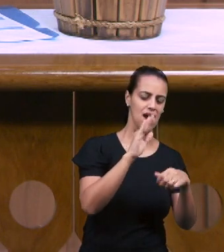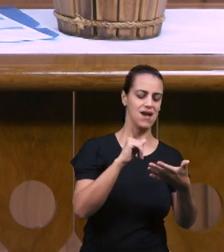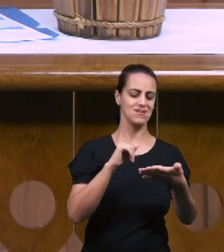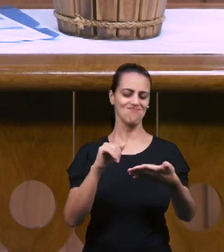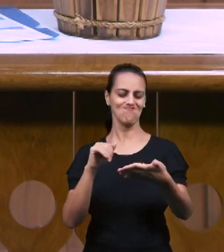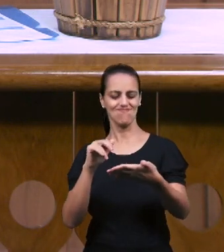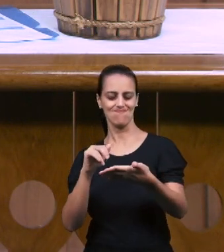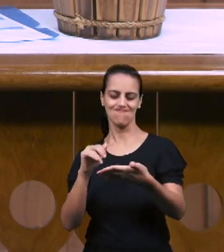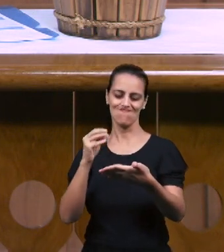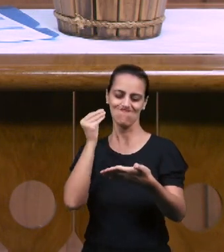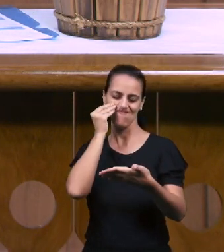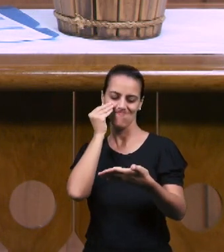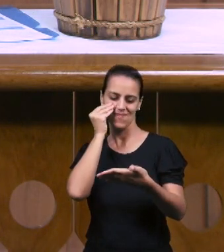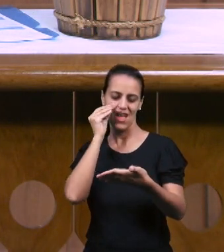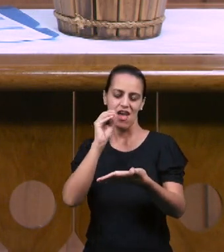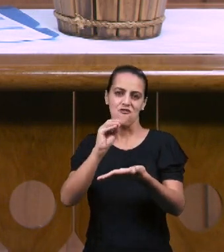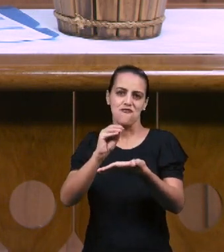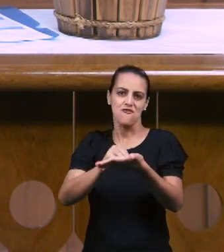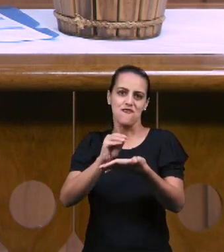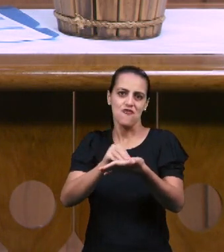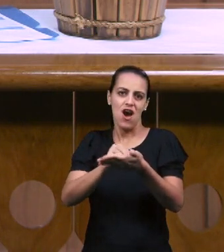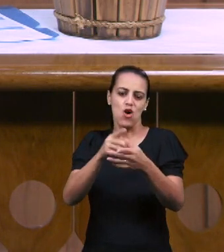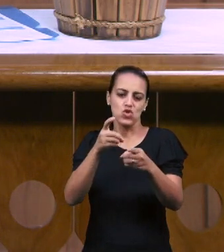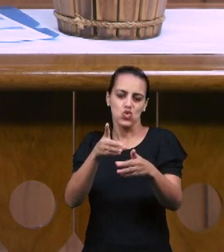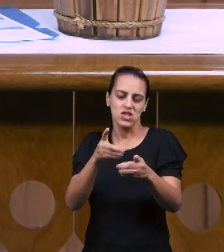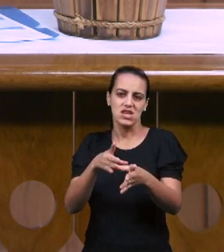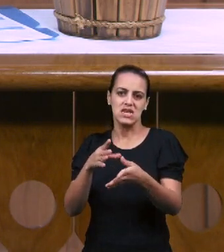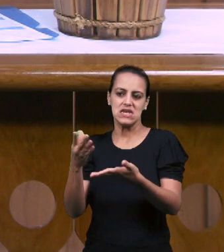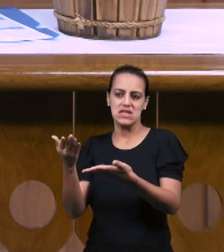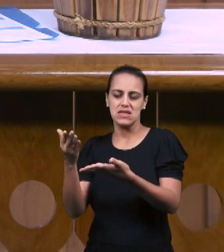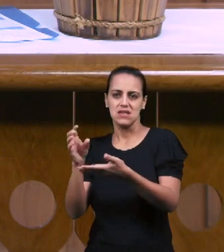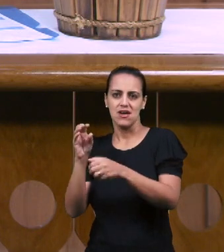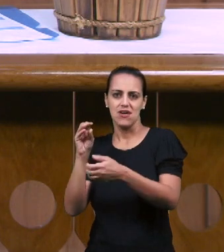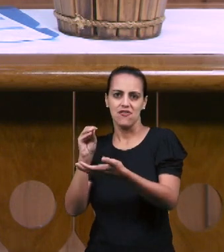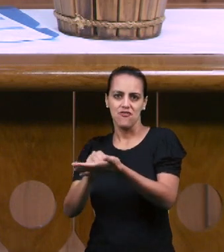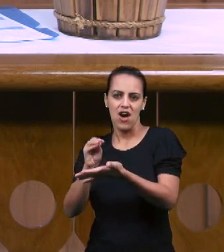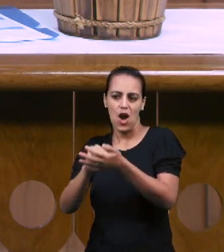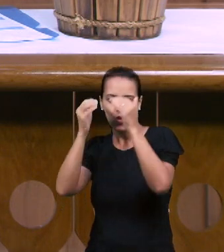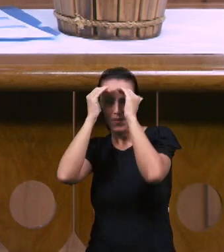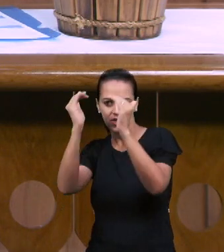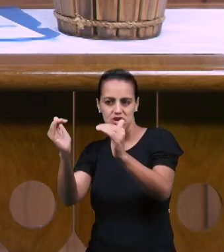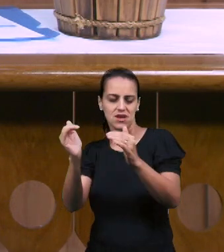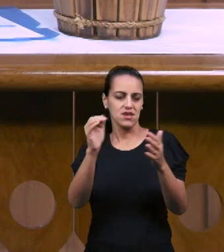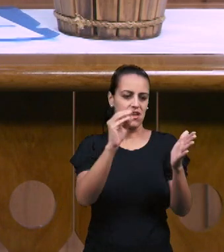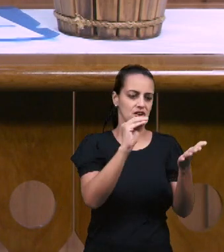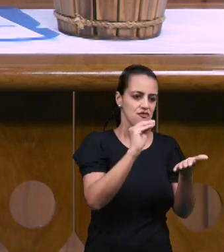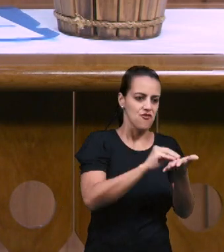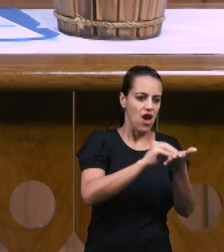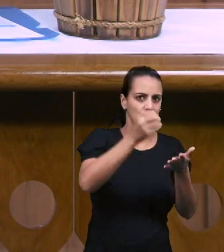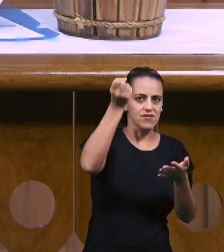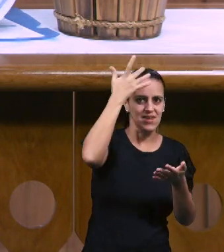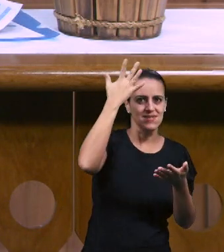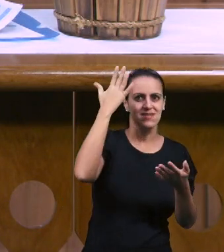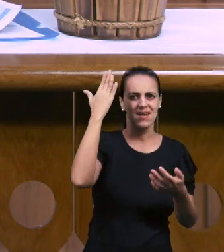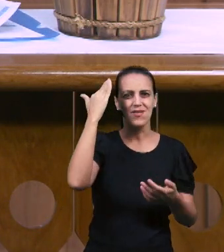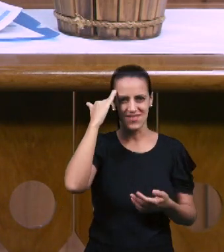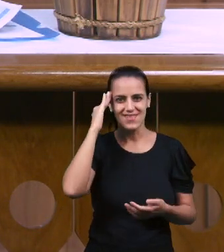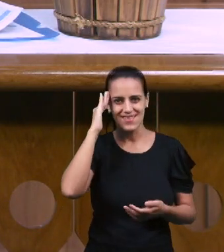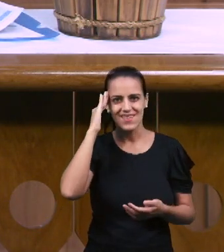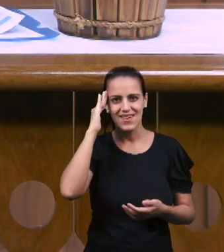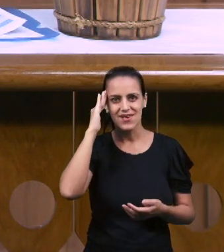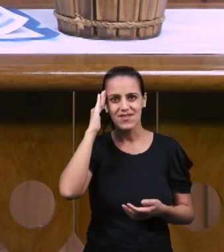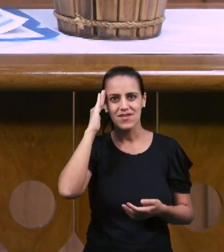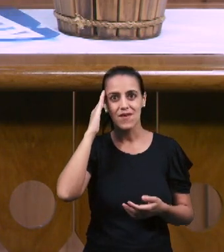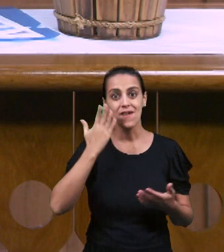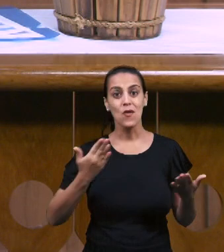doctrine, il manque obéissance, il manque corps, il manque révélation. Vous voyez? Et aujourd'hui, nous sommes en